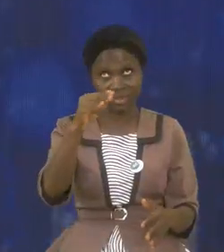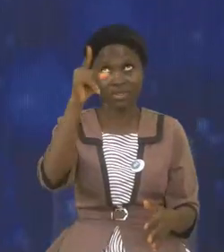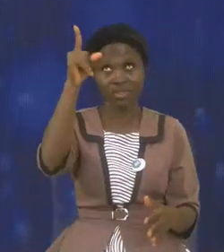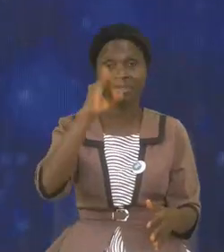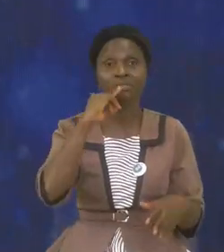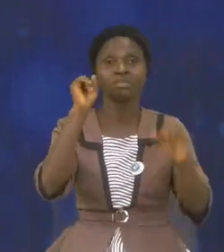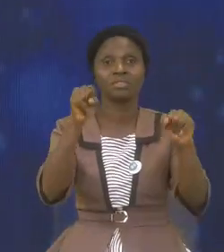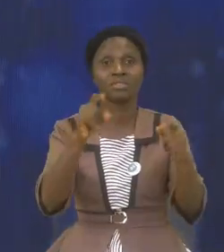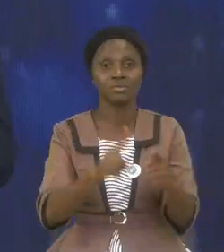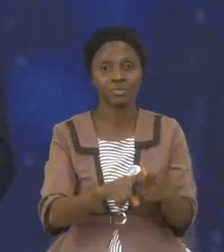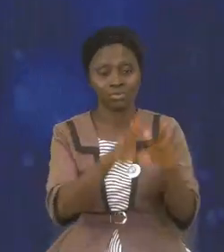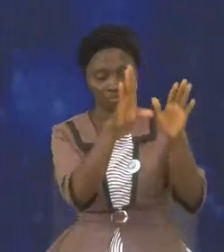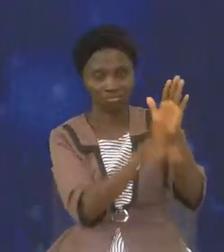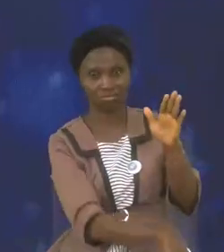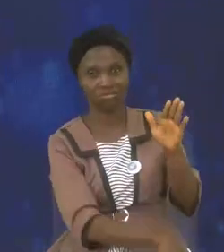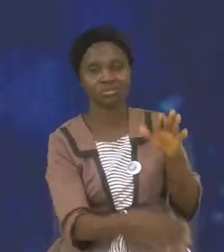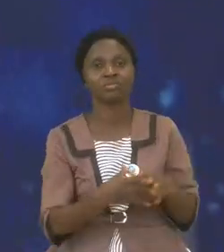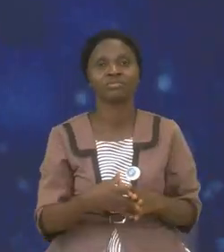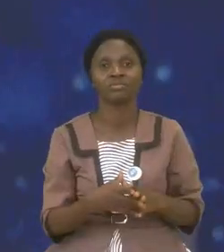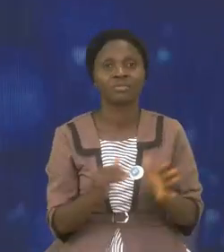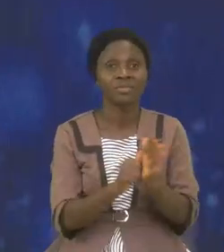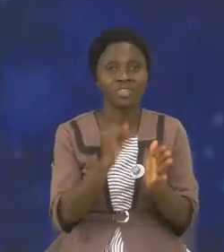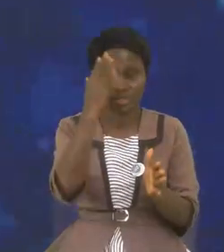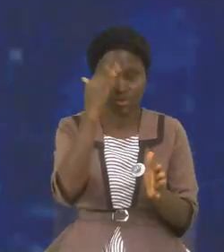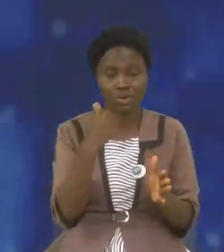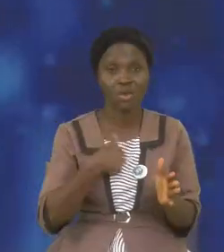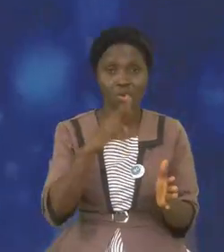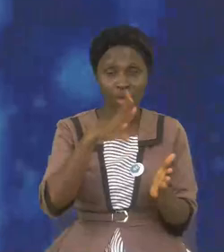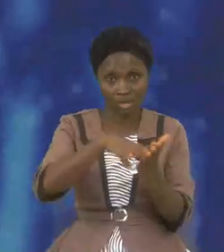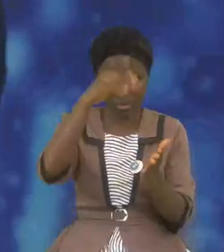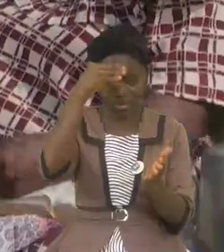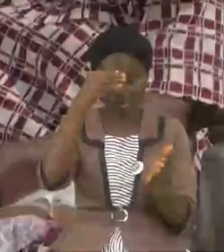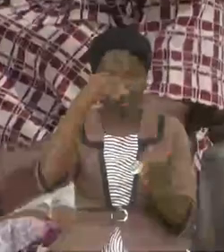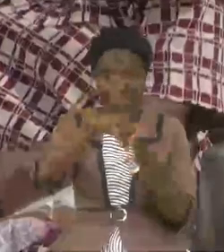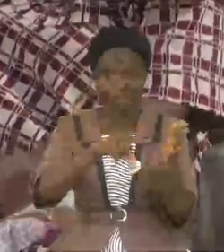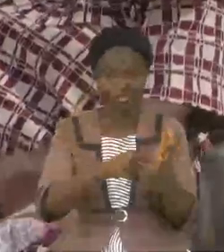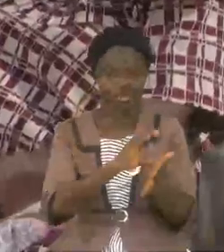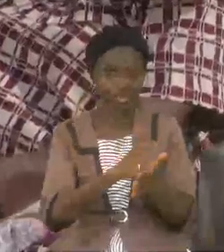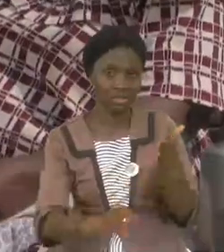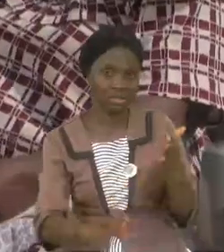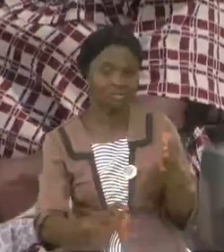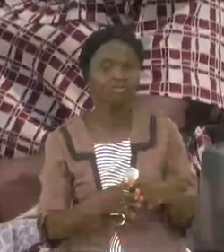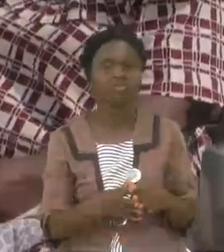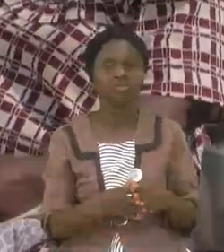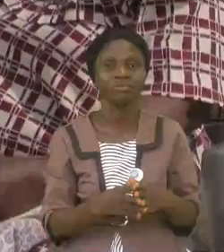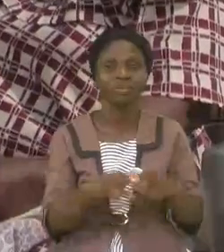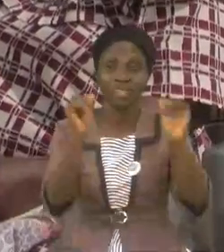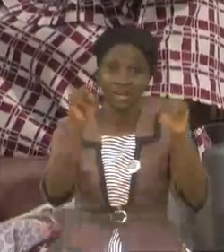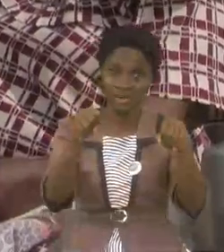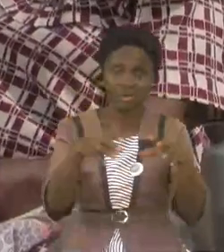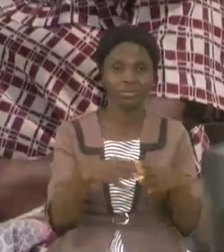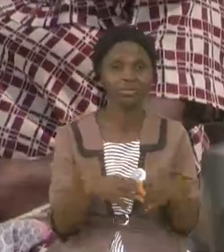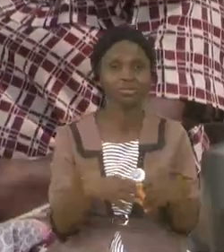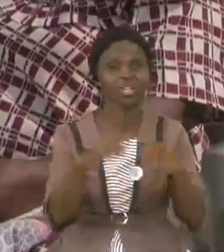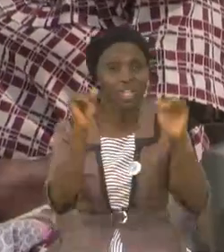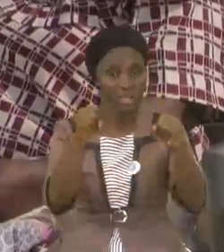marchent avec orgueil, lui, il peut les abaisser. C'est pourquoi nous considérons ce